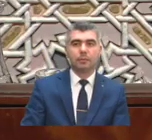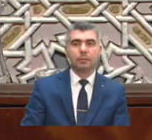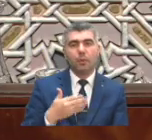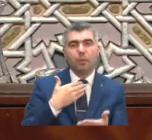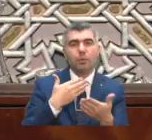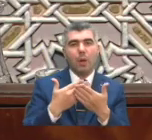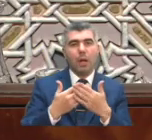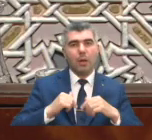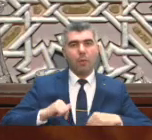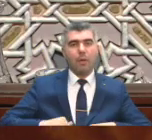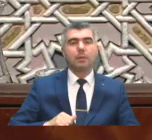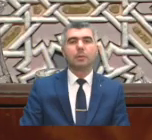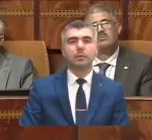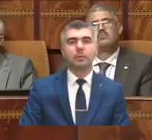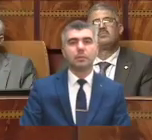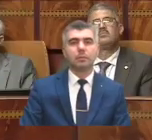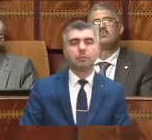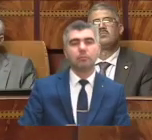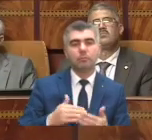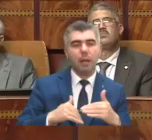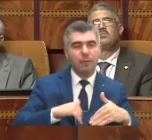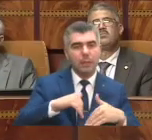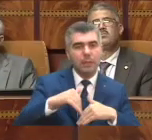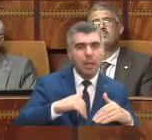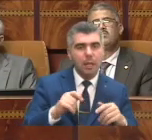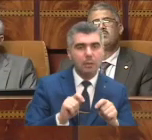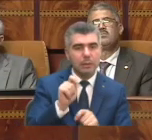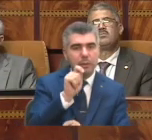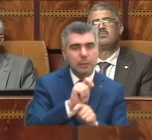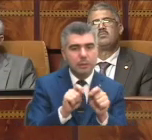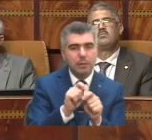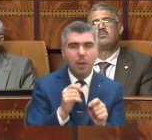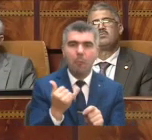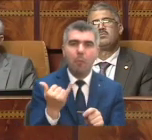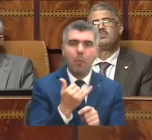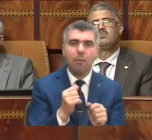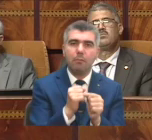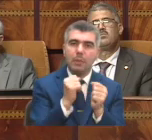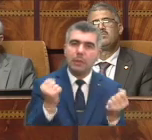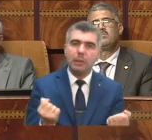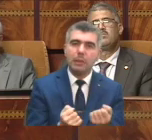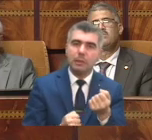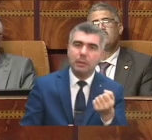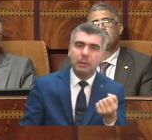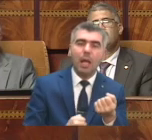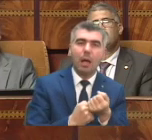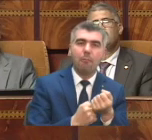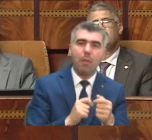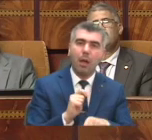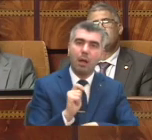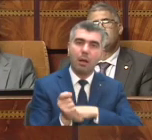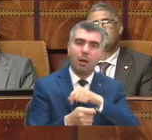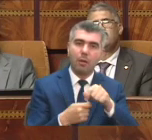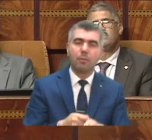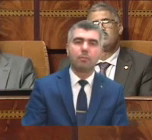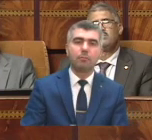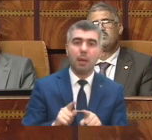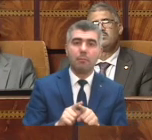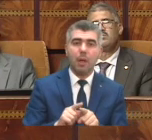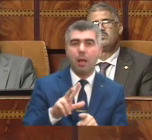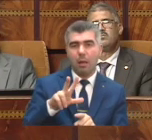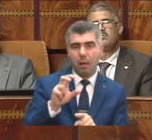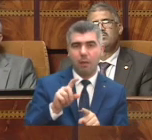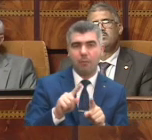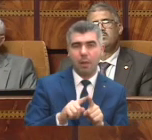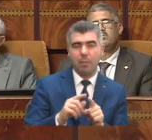سيد الوزير المحترم. تعتبر المسالك والطرق من الركائز الاساسيه لدعم التنميه المحليه بالعالم القروي، وتعرف الباديه صعوبات شتى في